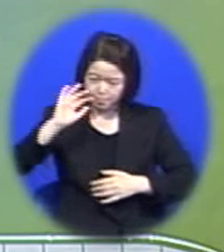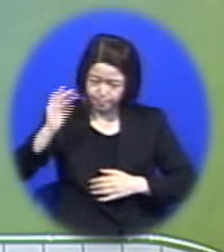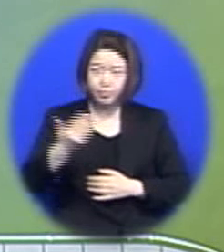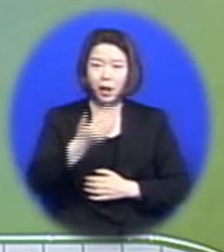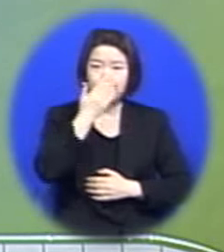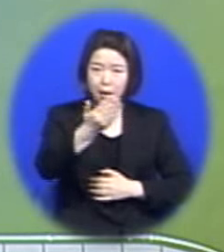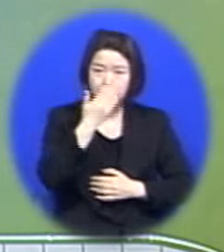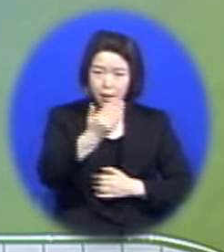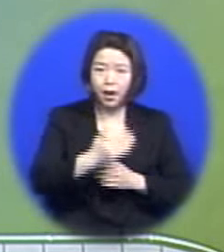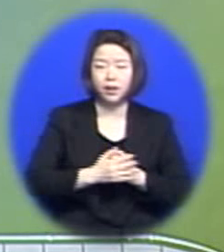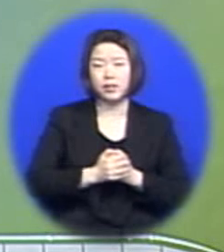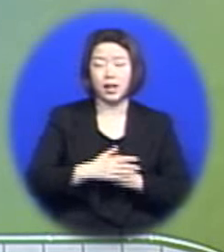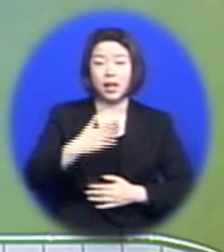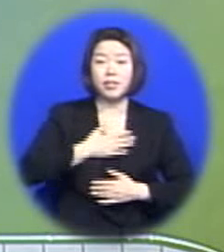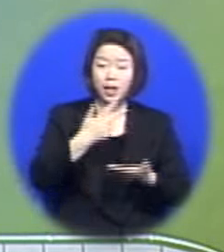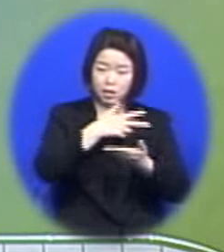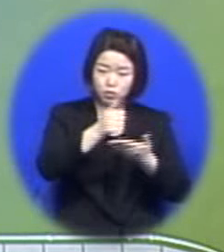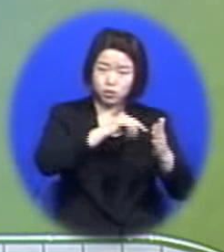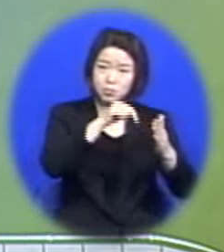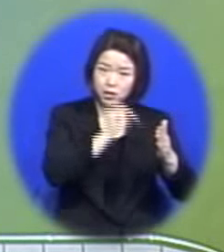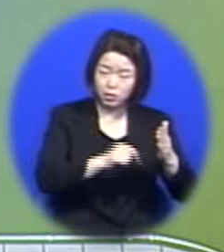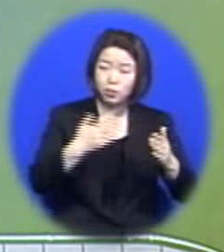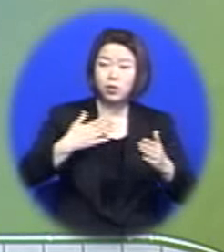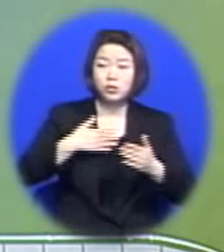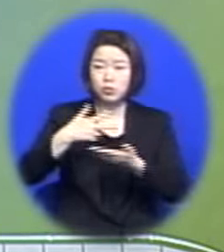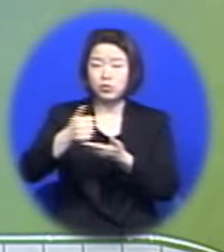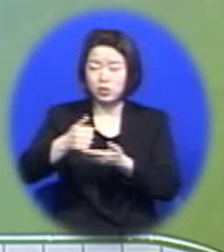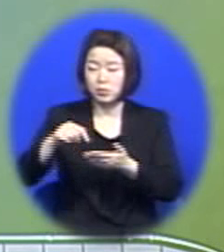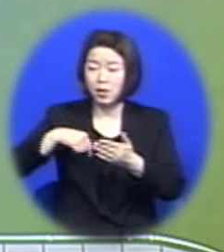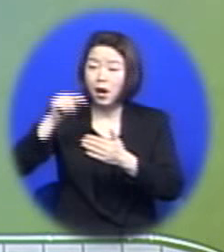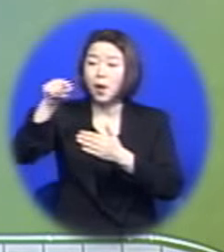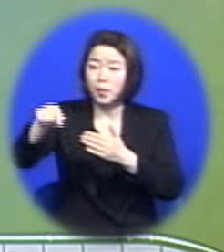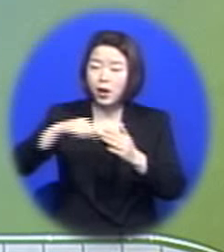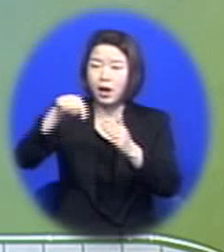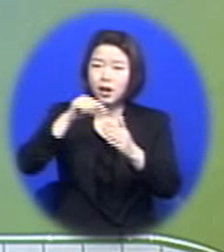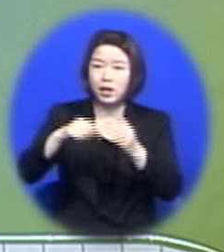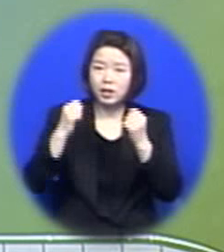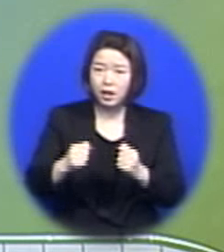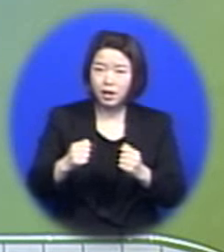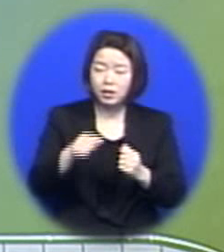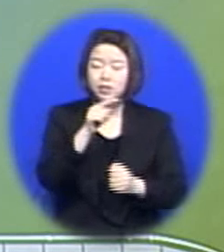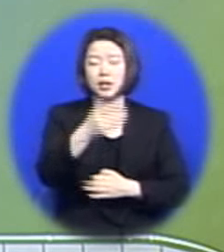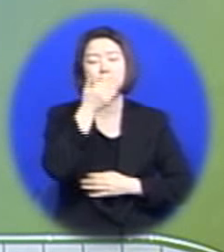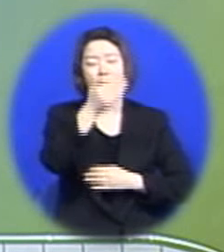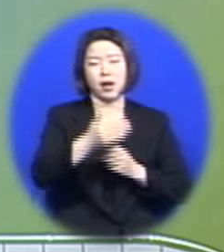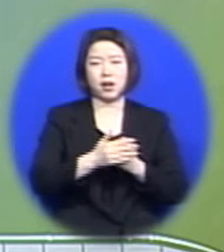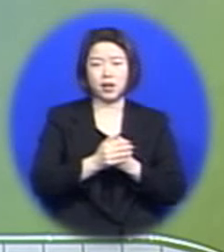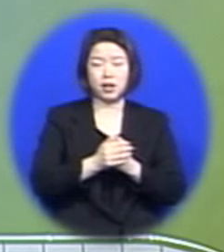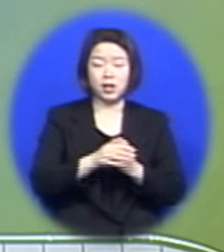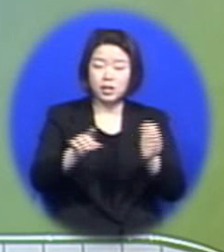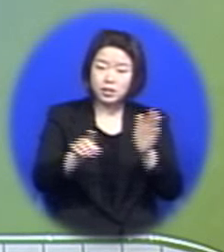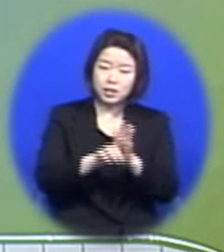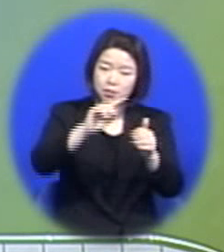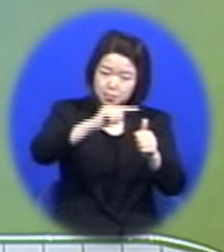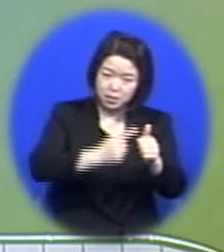정말 된다! 내가 주님 안에 있고 주님이 내 안에 거하시는 것이 된다! 이게 믿어지게